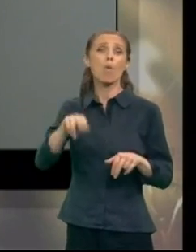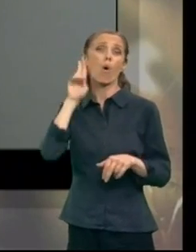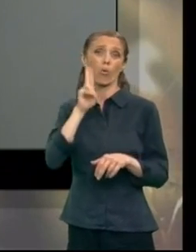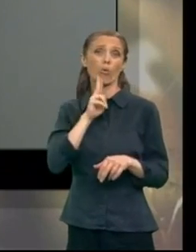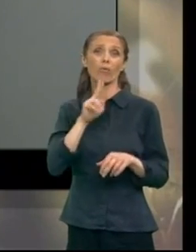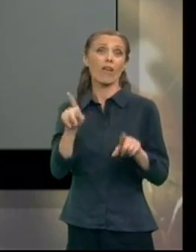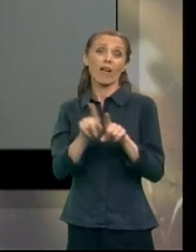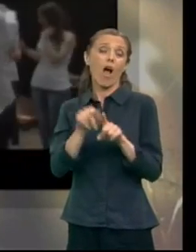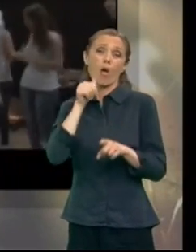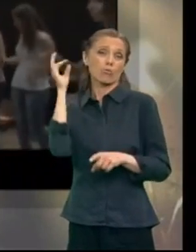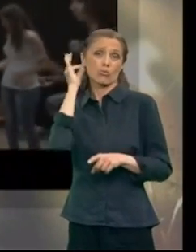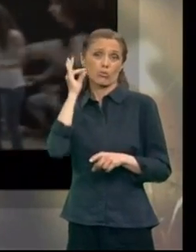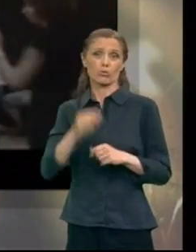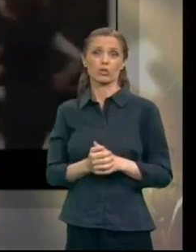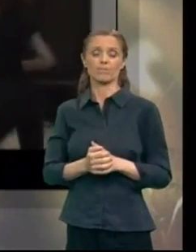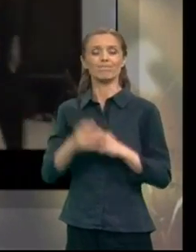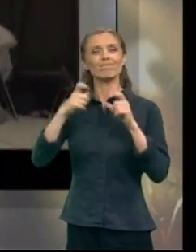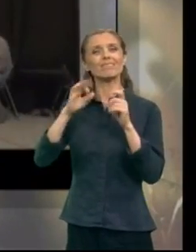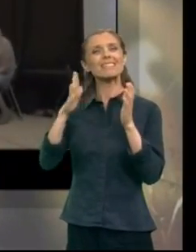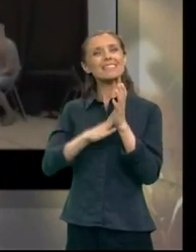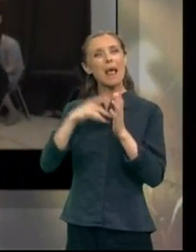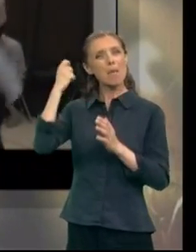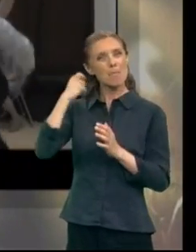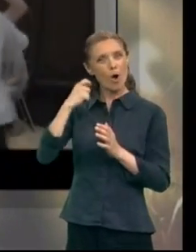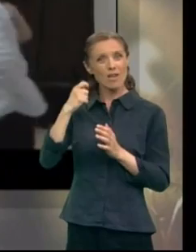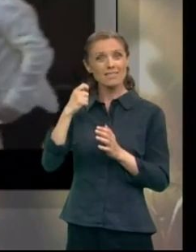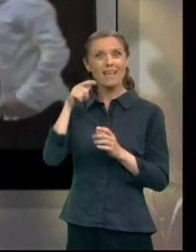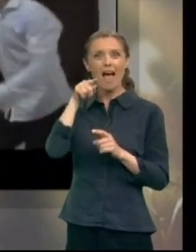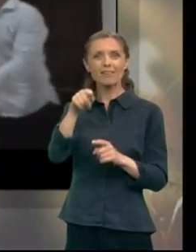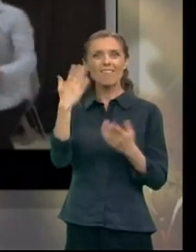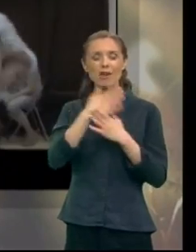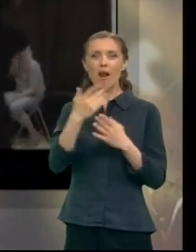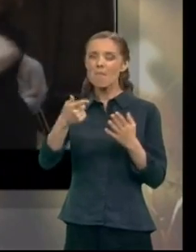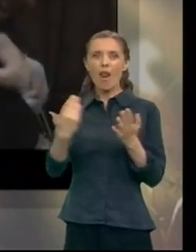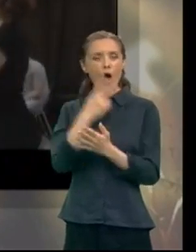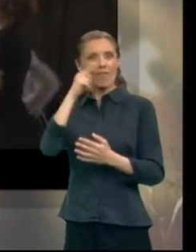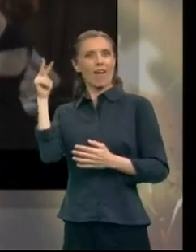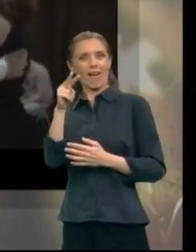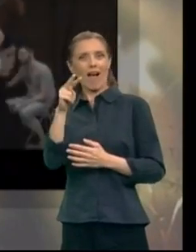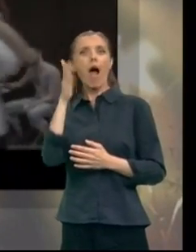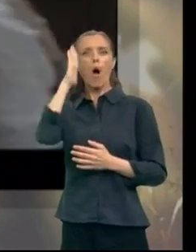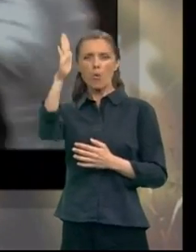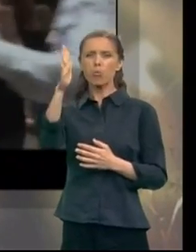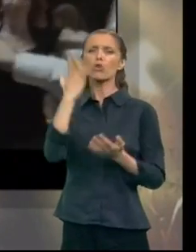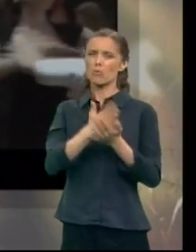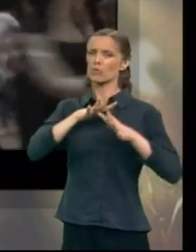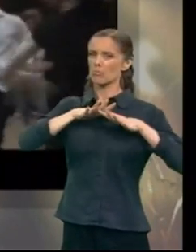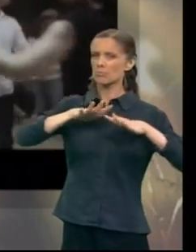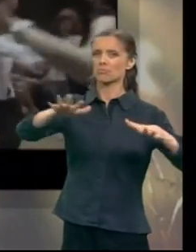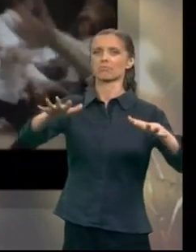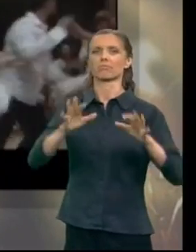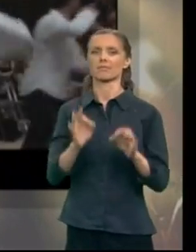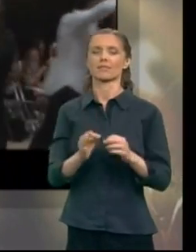isto kao čujući. Slam poezija je te večeri dobila novu dimenziju, a u budući će osvajati i nove prostore.